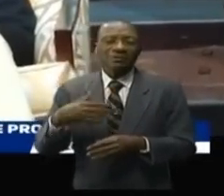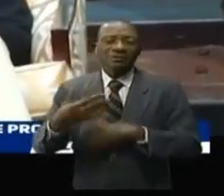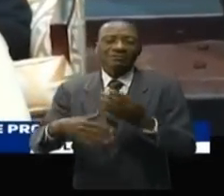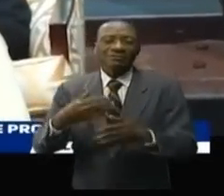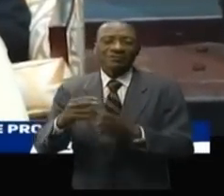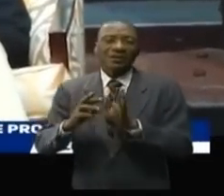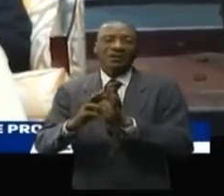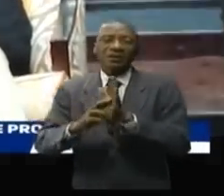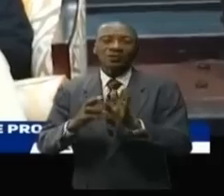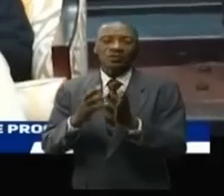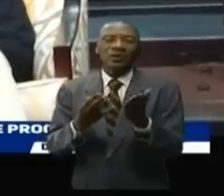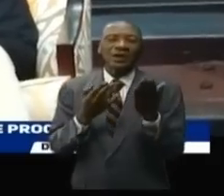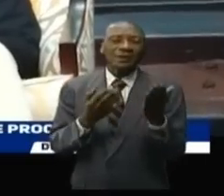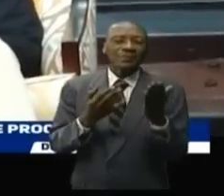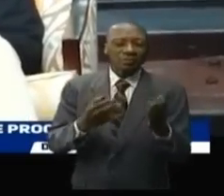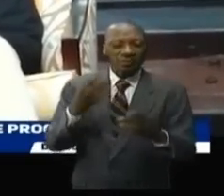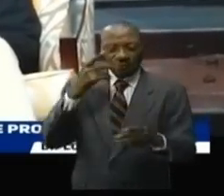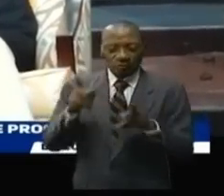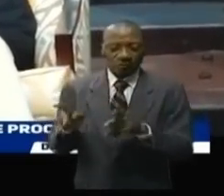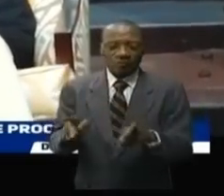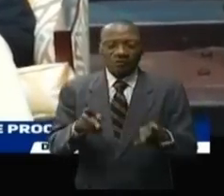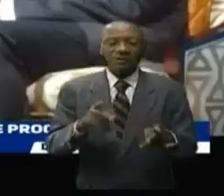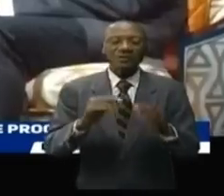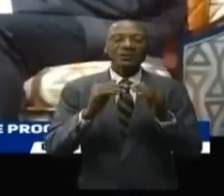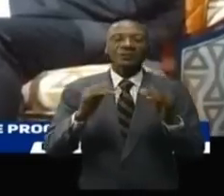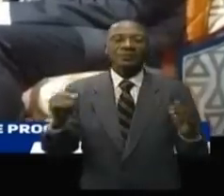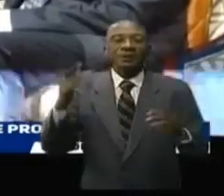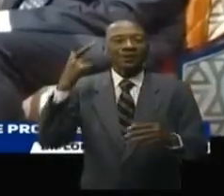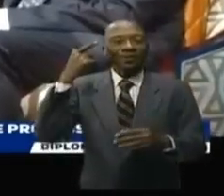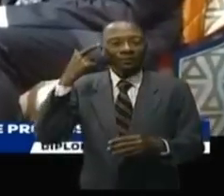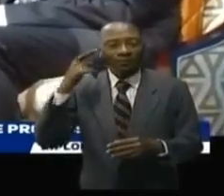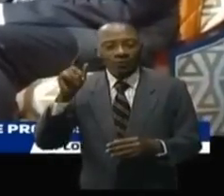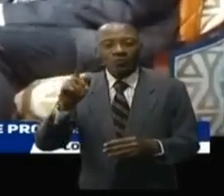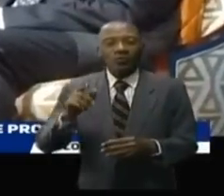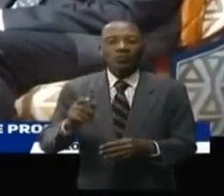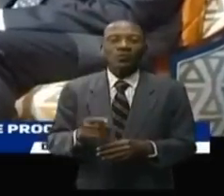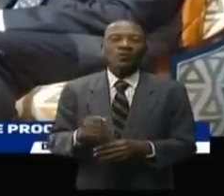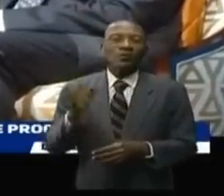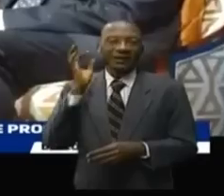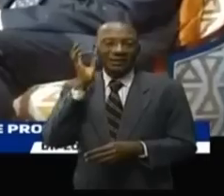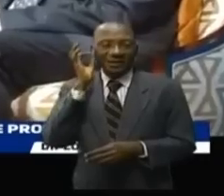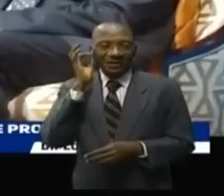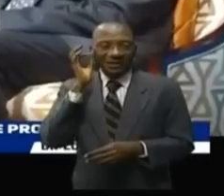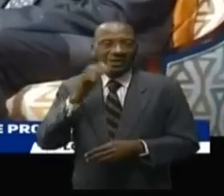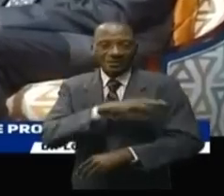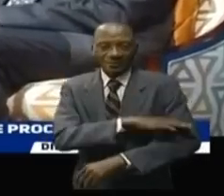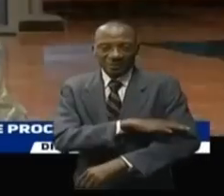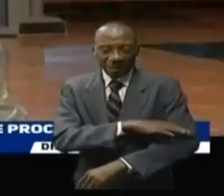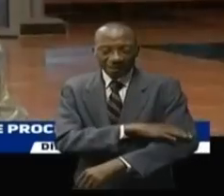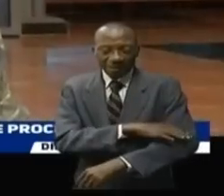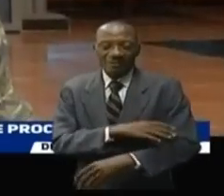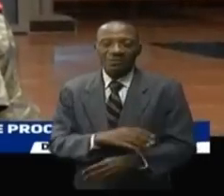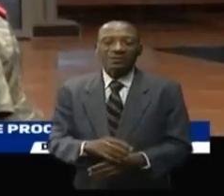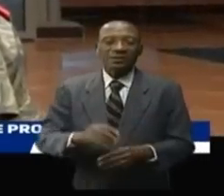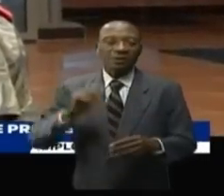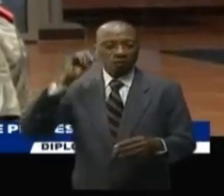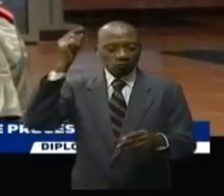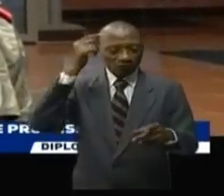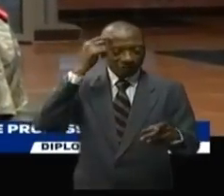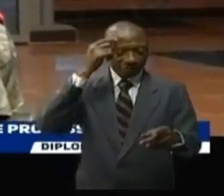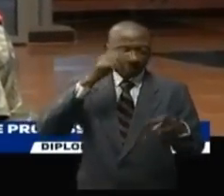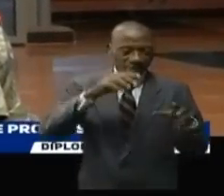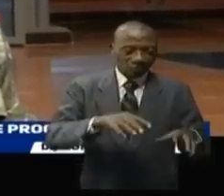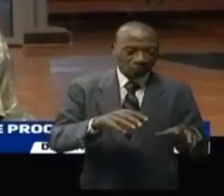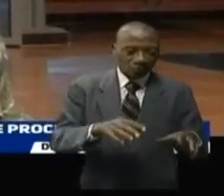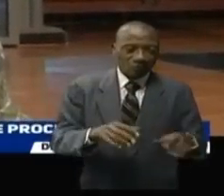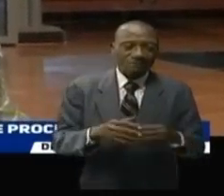à l'appui du processus de paix de Nairobi qui implique des pourparlers entre les gouvernements de la République démocratique du